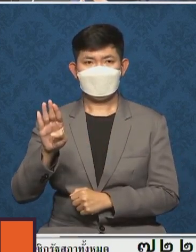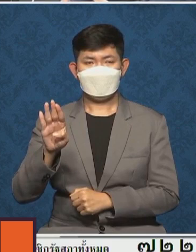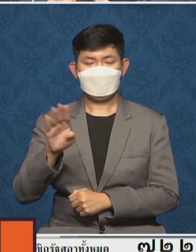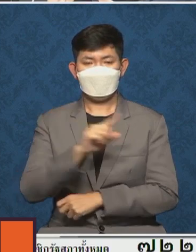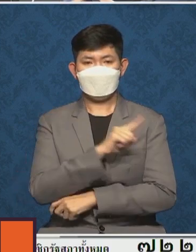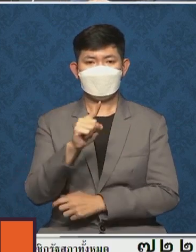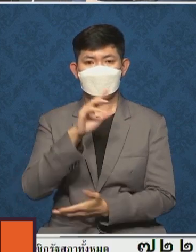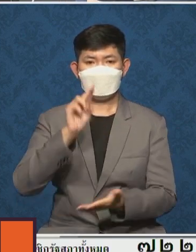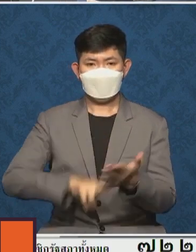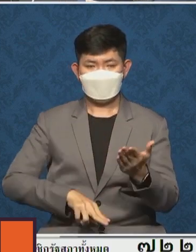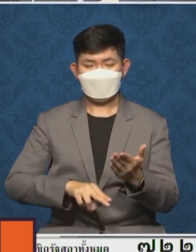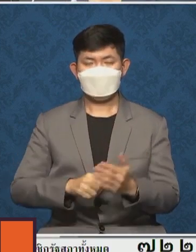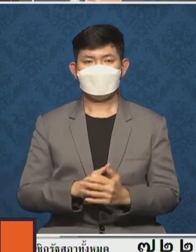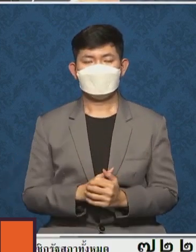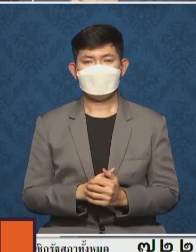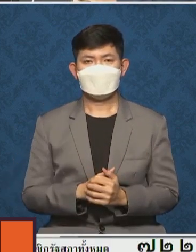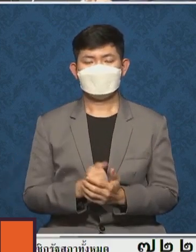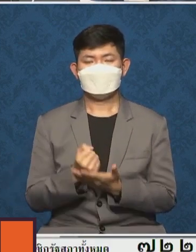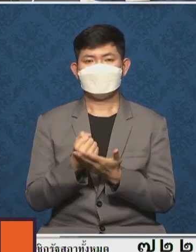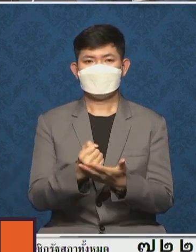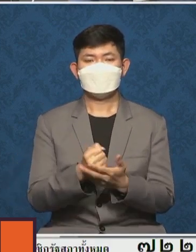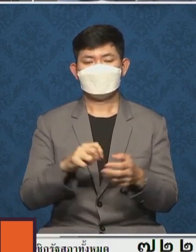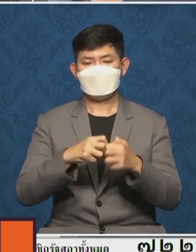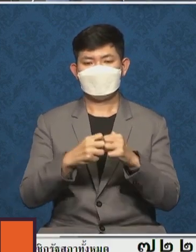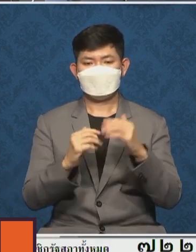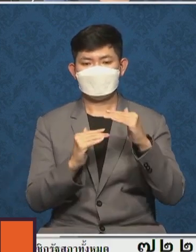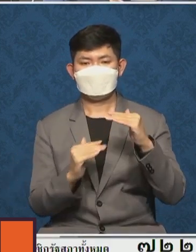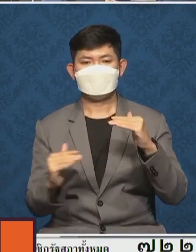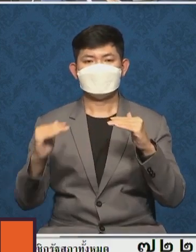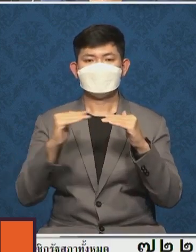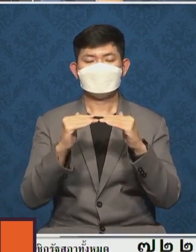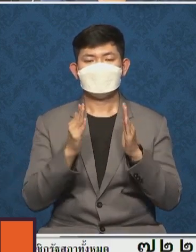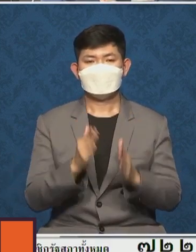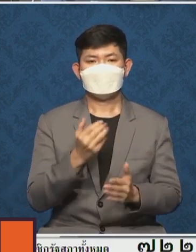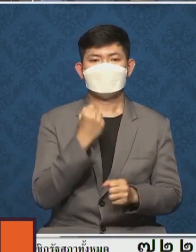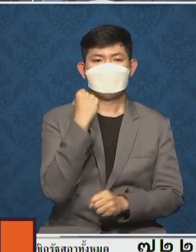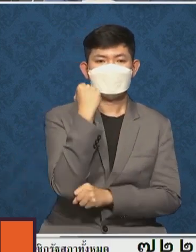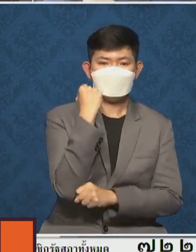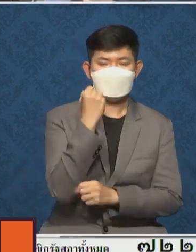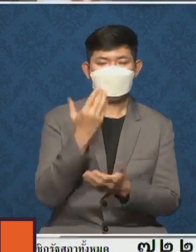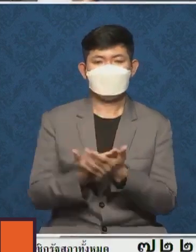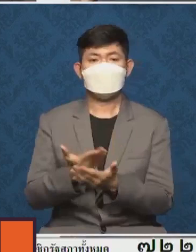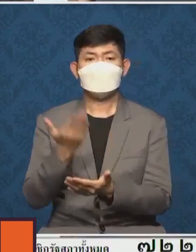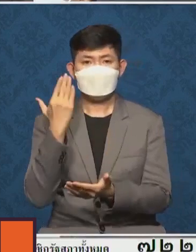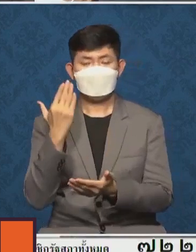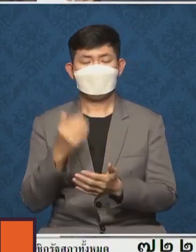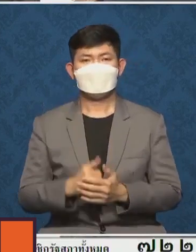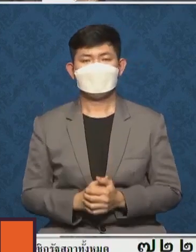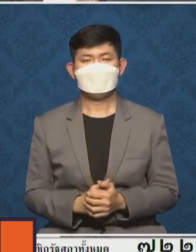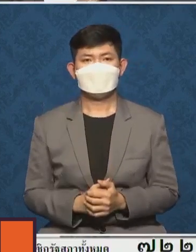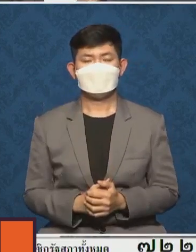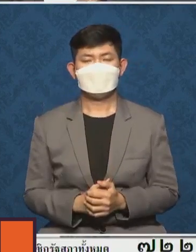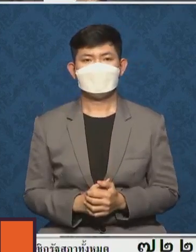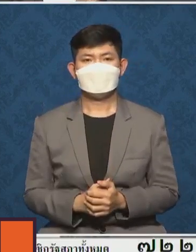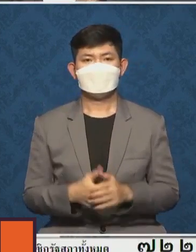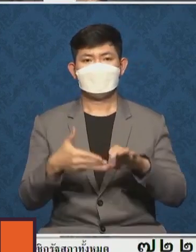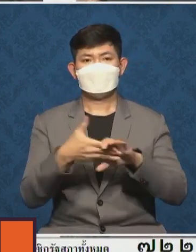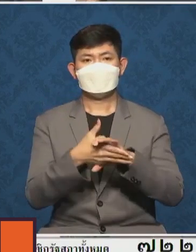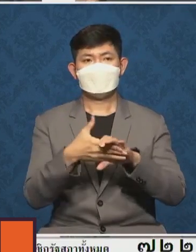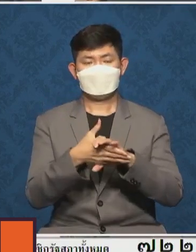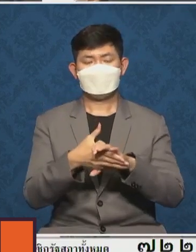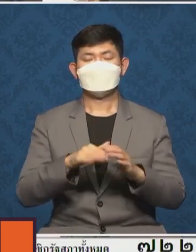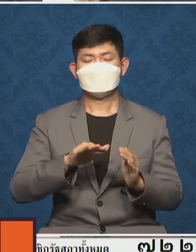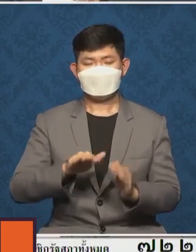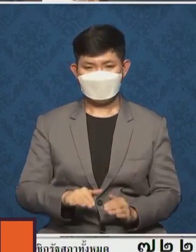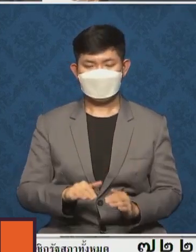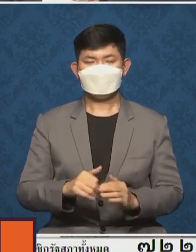ครับหรือ DeFi System ที่จะช่วยลดความเหลื่อมล้ำระหว่างคนจนและคนรวยได้ครับท่านประธานขอสไลด์ลงได้แล้วนะครับ